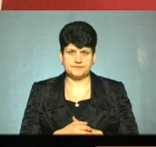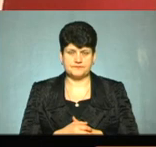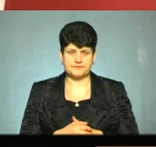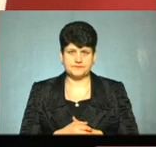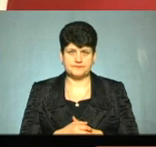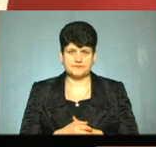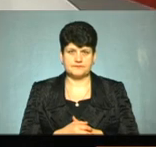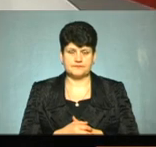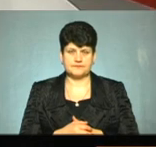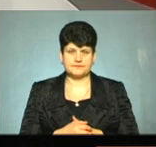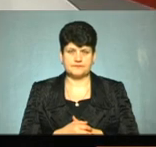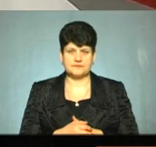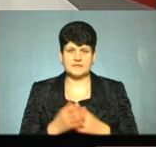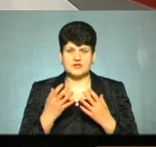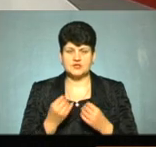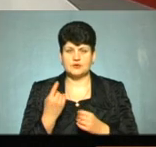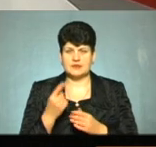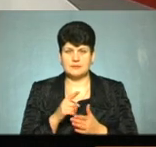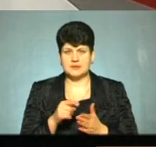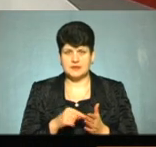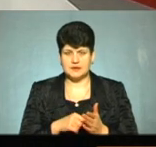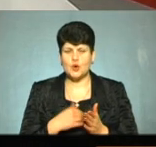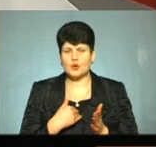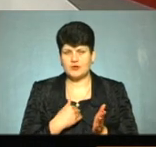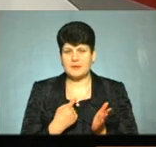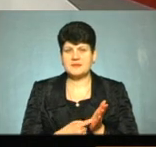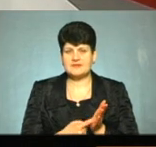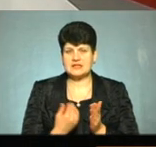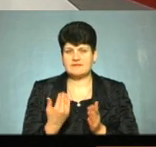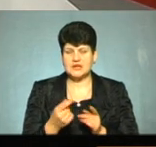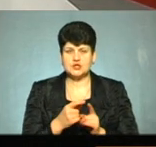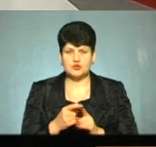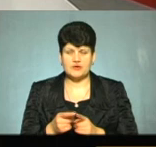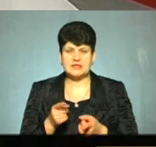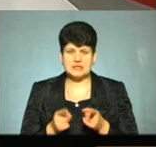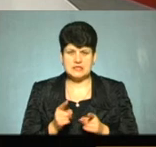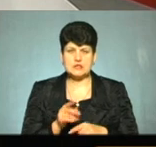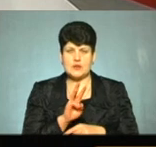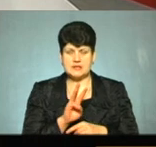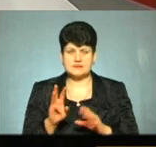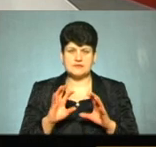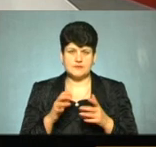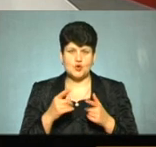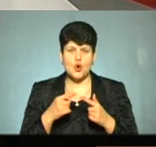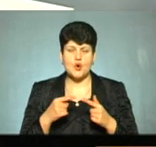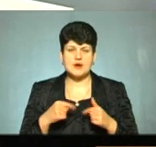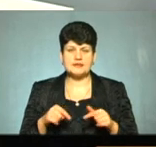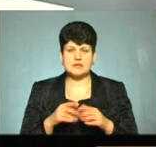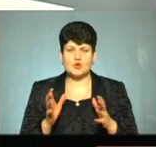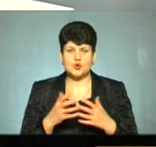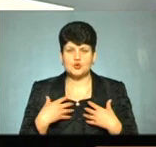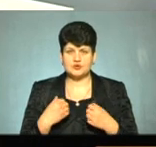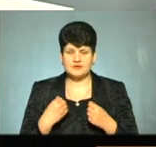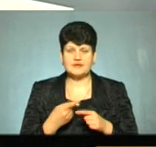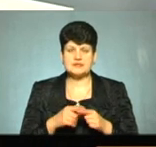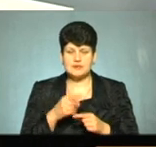Власне, ще я одне питання. Тільки вас підтвердити ваші слова, так? Бо дійсно на сайті Всесвітньої організації охорони